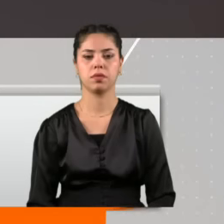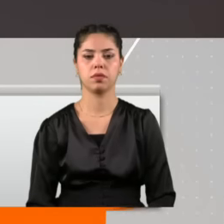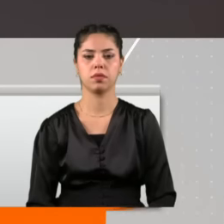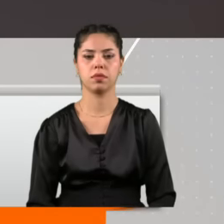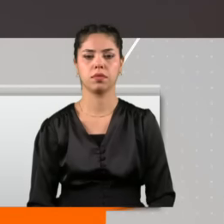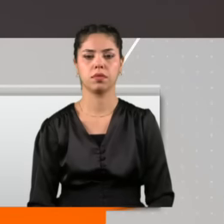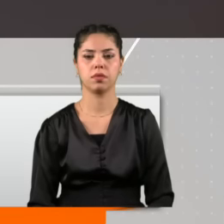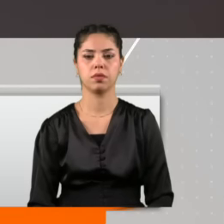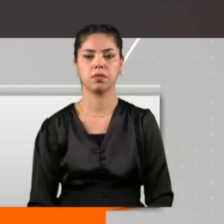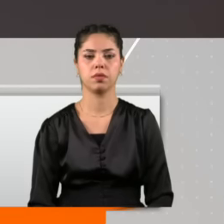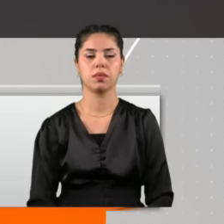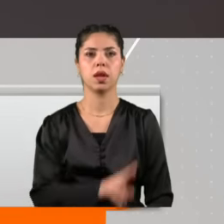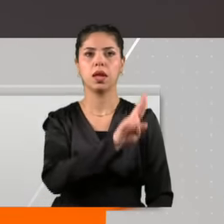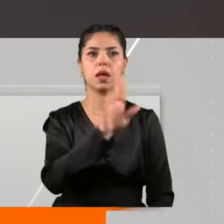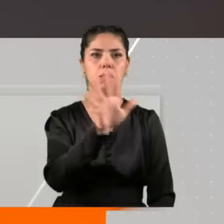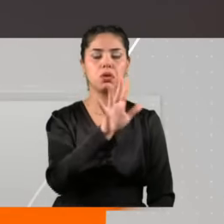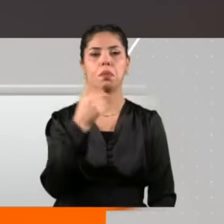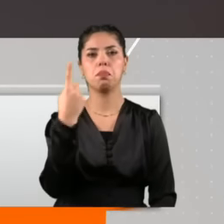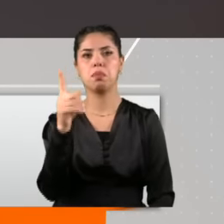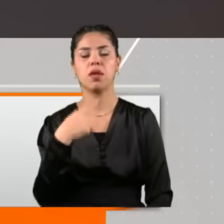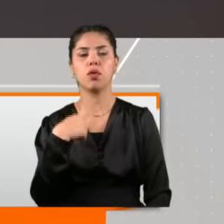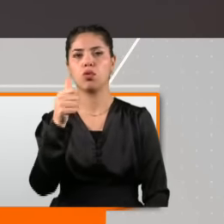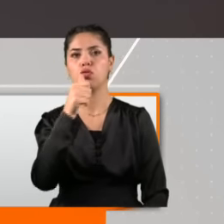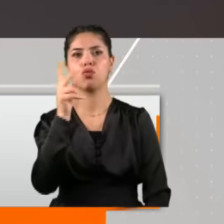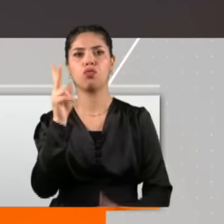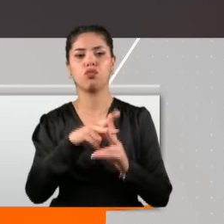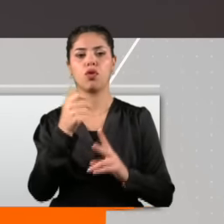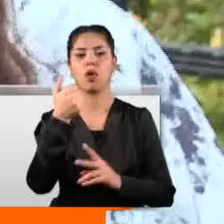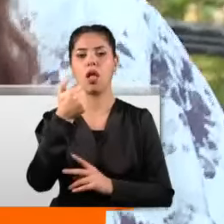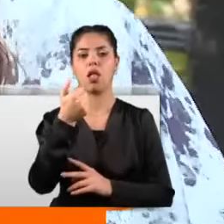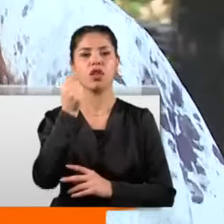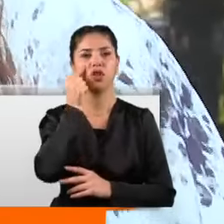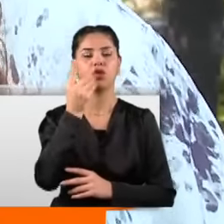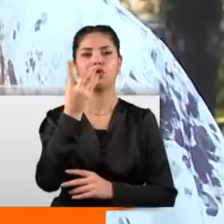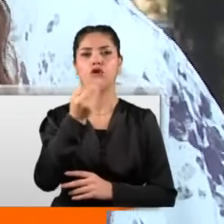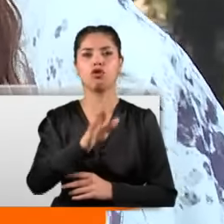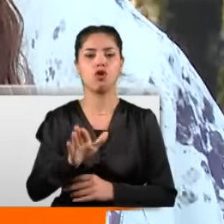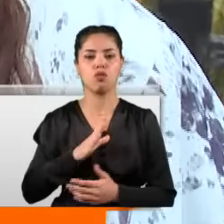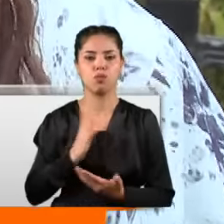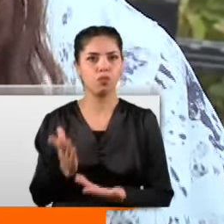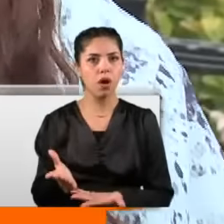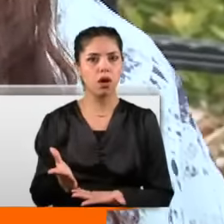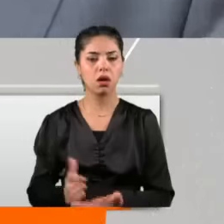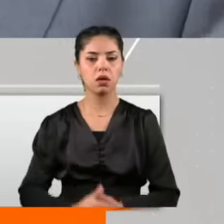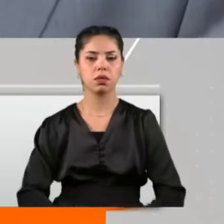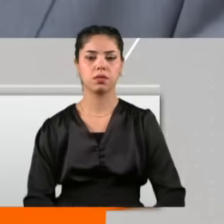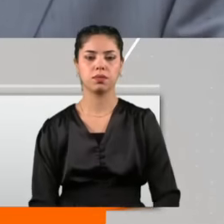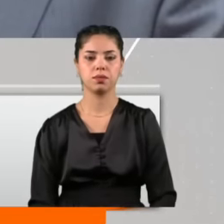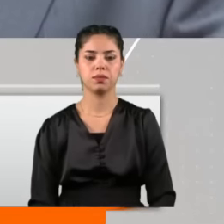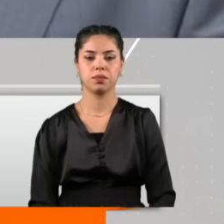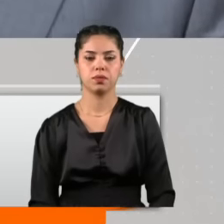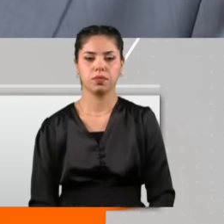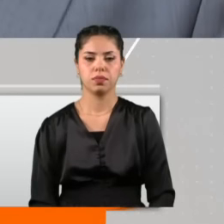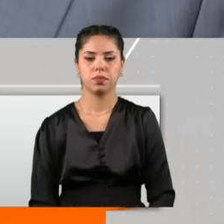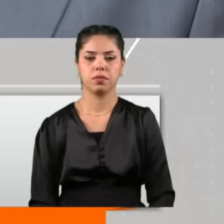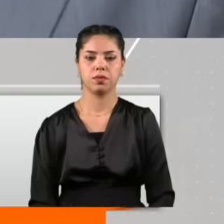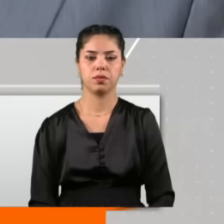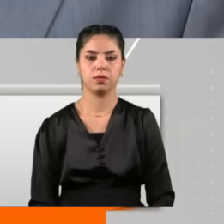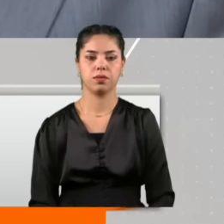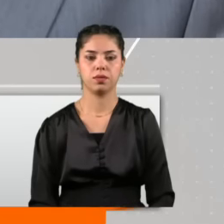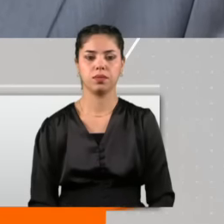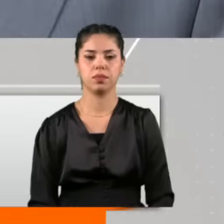750 lira ile 1000 lira arasında benim su faturam geliyor. 6 kişiyiz, 4 çocuğum var. Maaşıma her ay zam gelmiyor. siz ticaret yapmaya mı